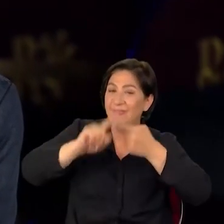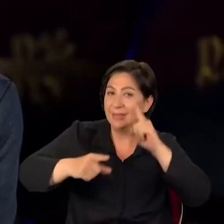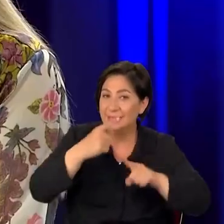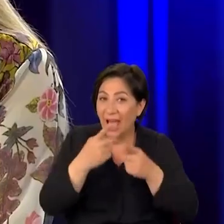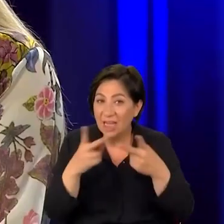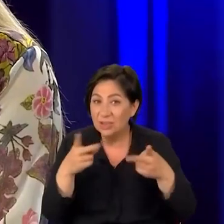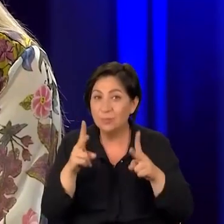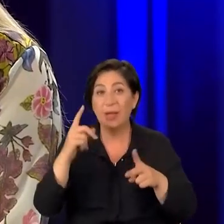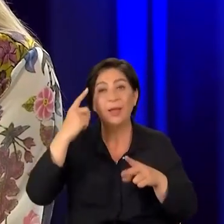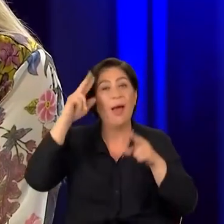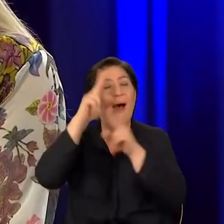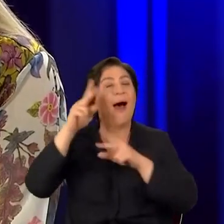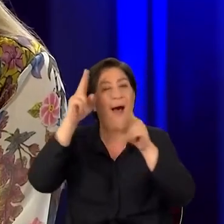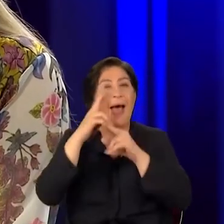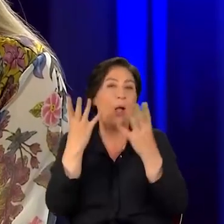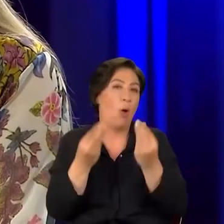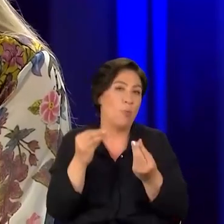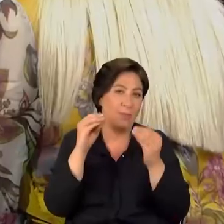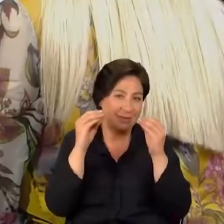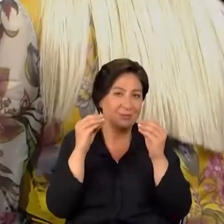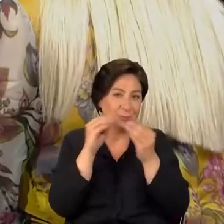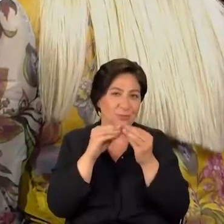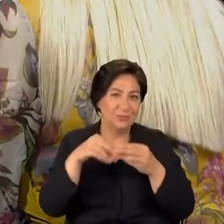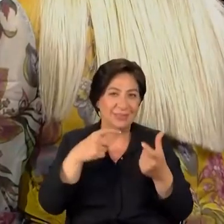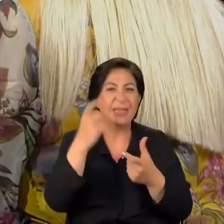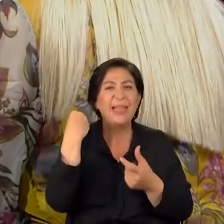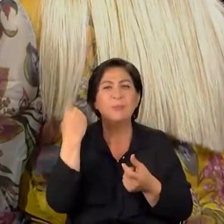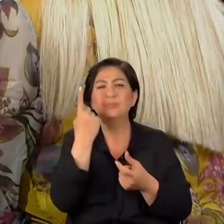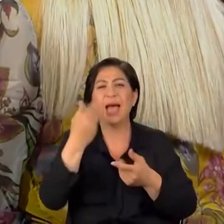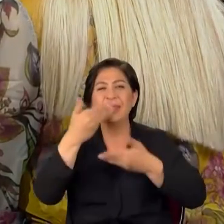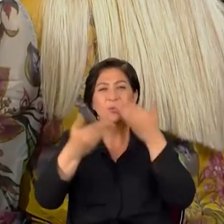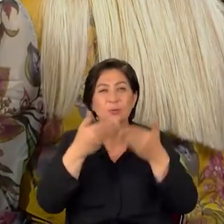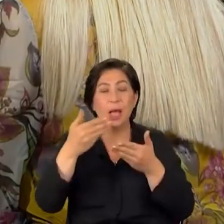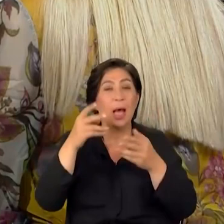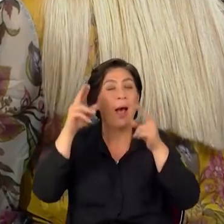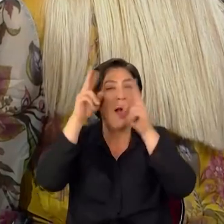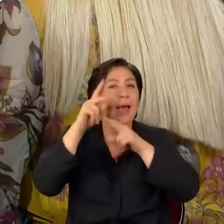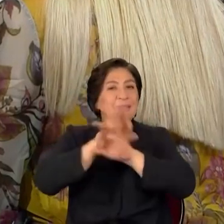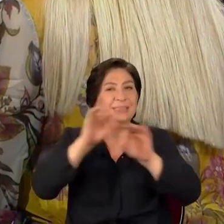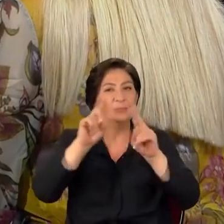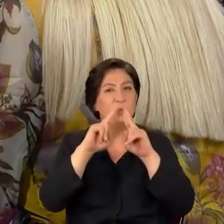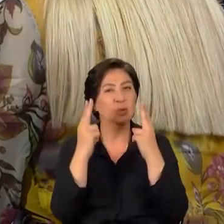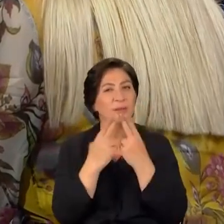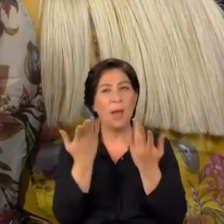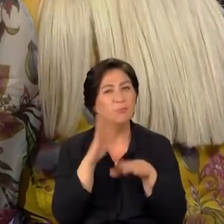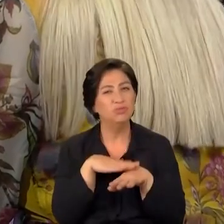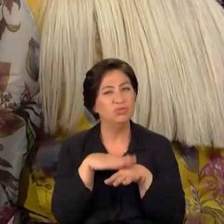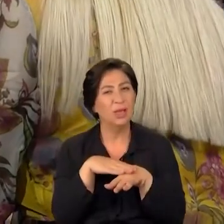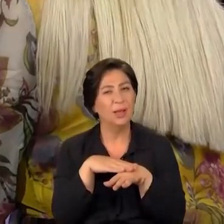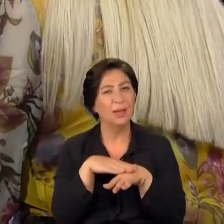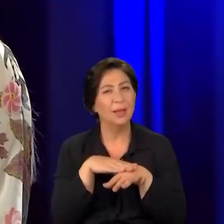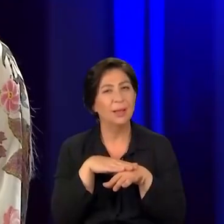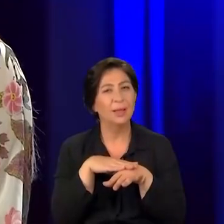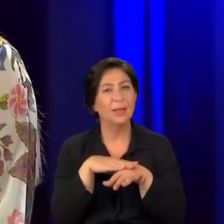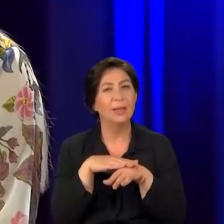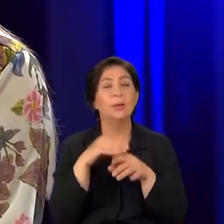başta zaten ütopik olmakla suçlanmıştı. Birisi yeni bir şeyden bahsediyorsa. Ütopyasız bir dünyada ne yapacak insanlar? Bolca